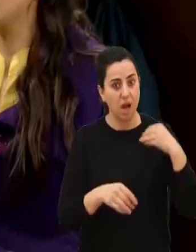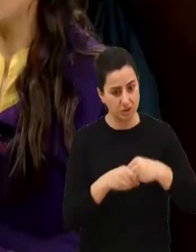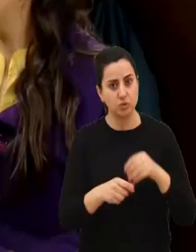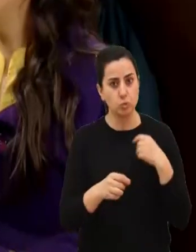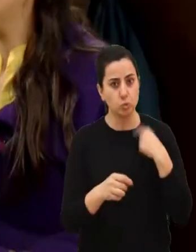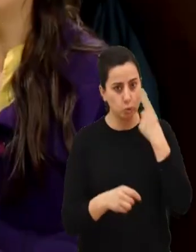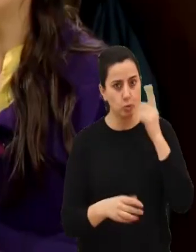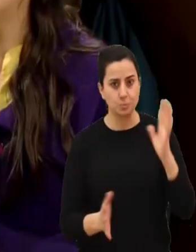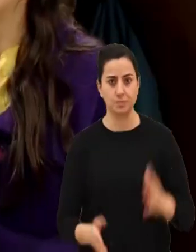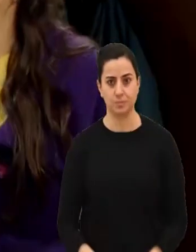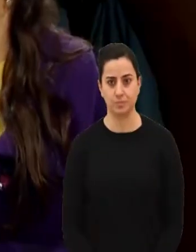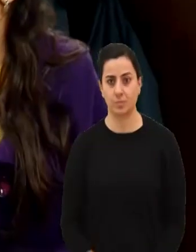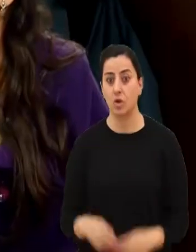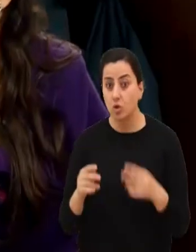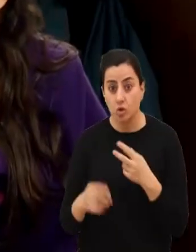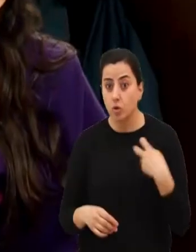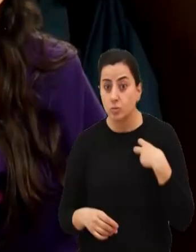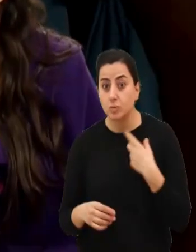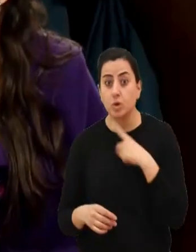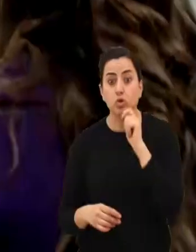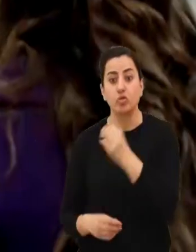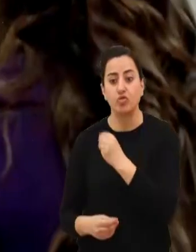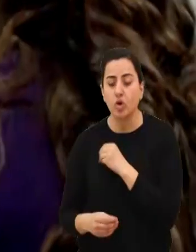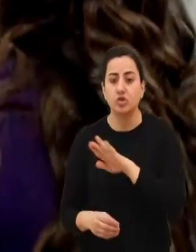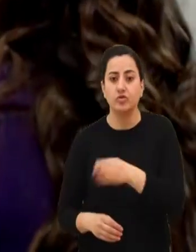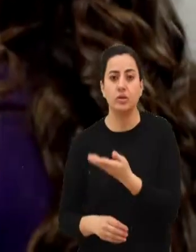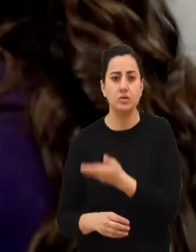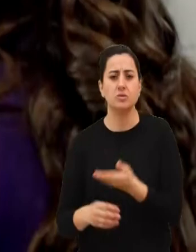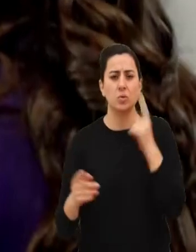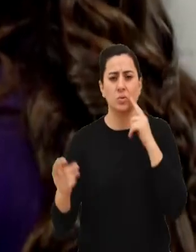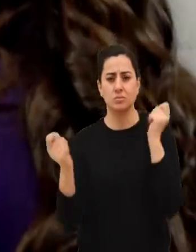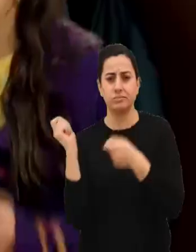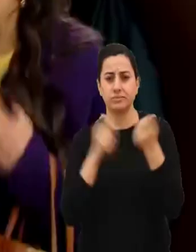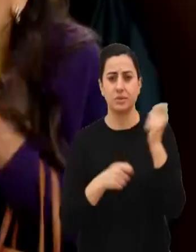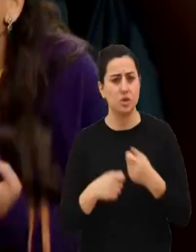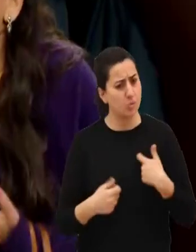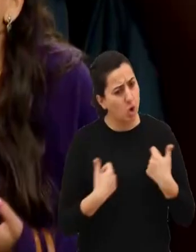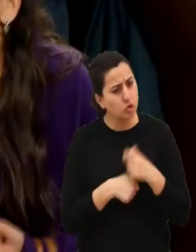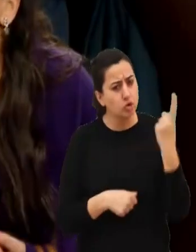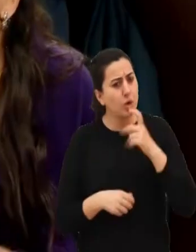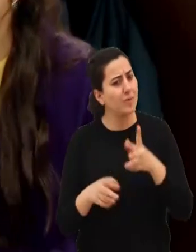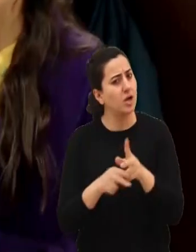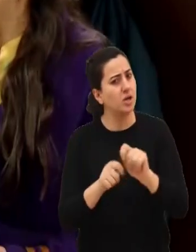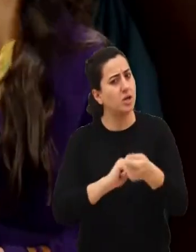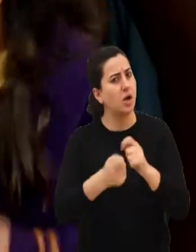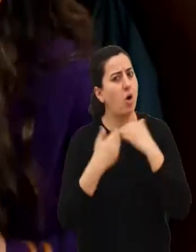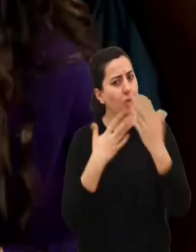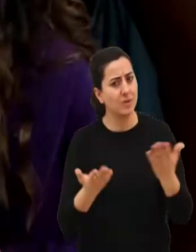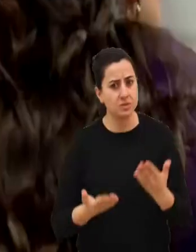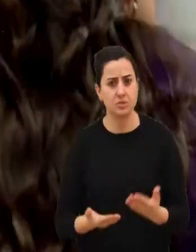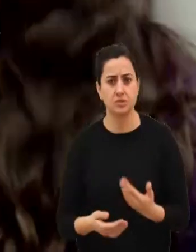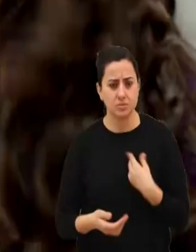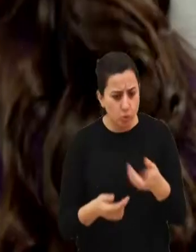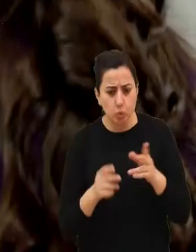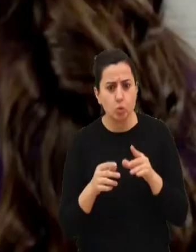bu komiserim, başkomiserim. Komiserim bu kadın elimde kalır. Veriyor. Yani bir insanın, yani insan kocasına nasıl sormadan kuponu yırtar atar ya? Belki